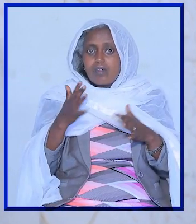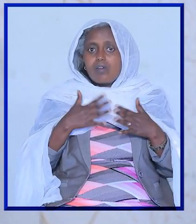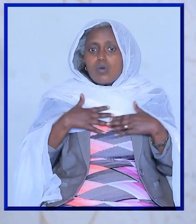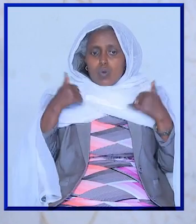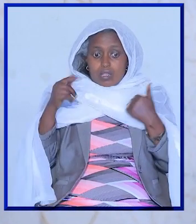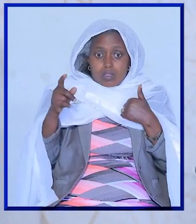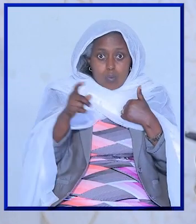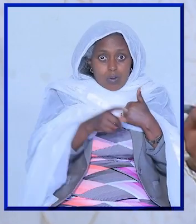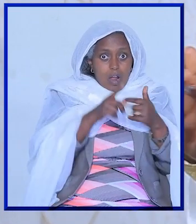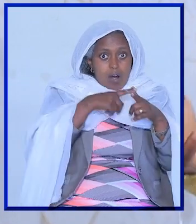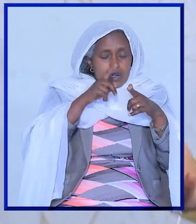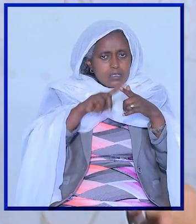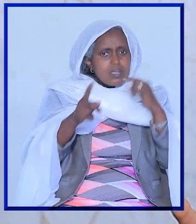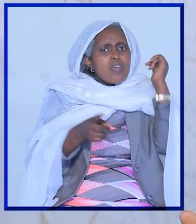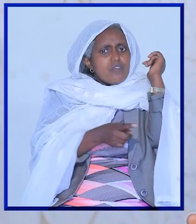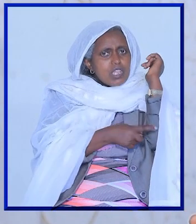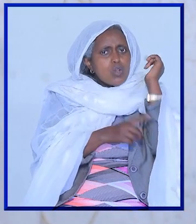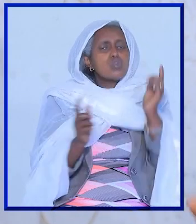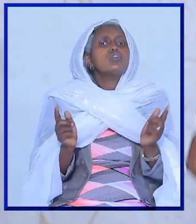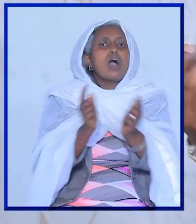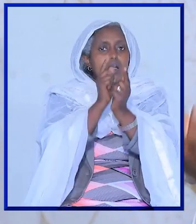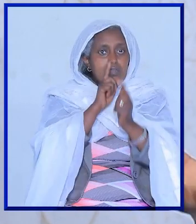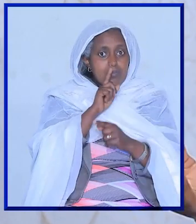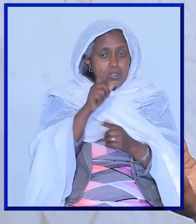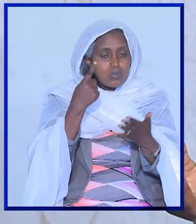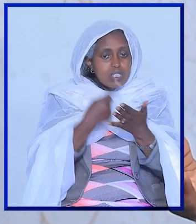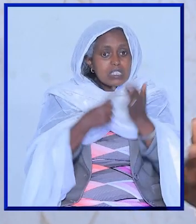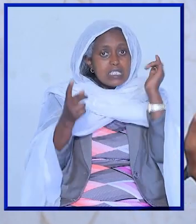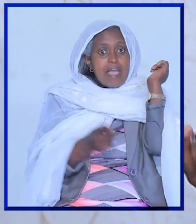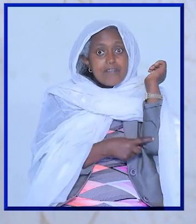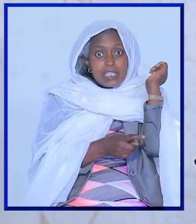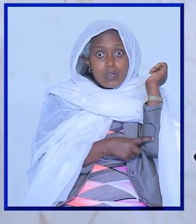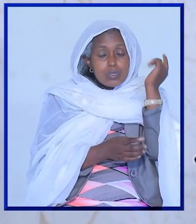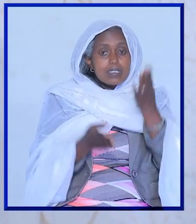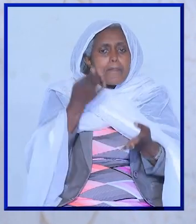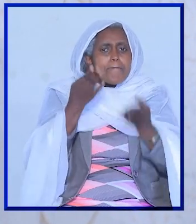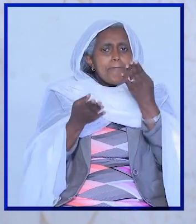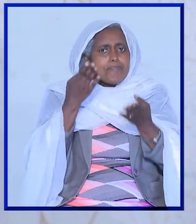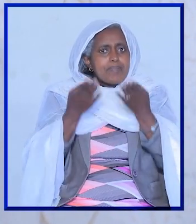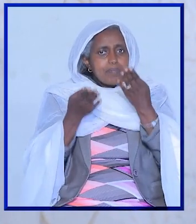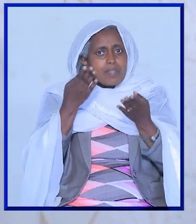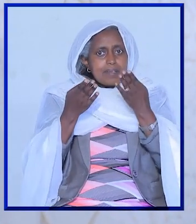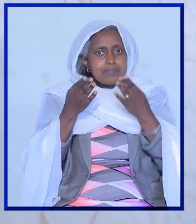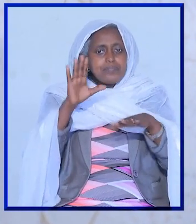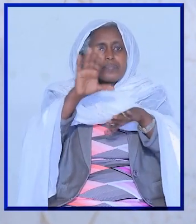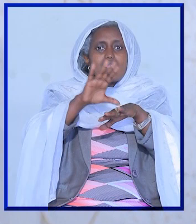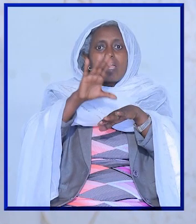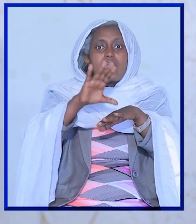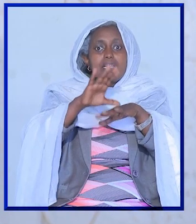ወጣት ሆና እንግዲህ ፈተናዎች እየገጠሟት ነው። እነዚህን ፈተናዎች ምናልባት